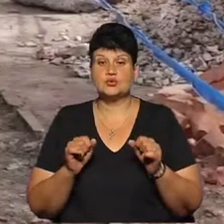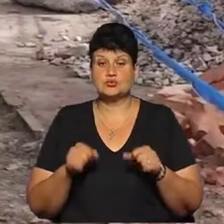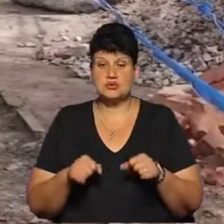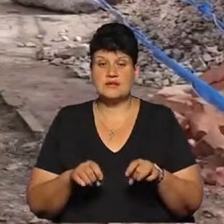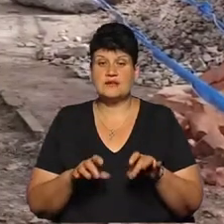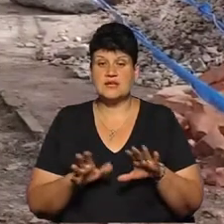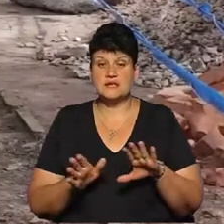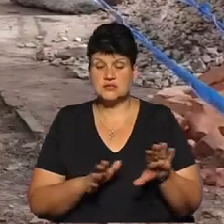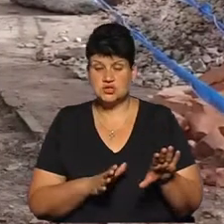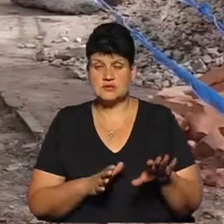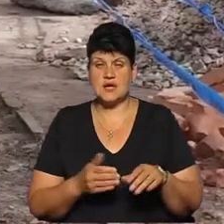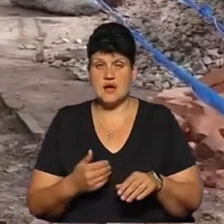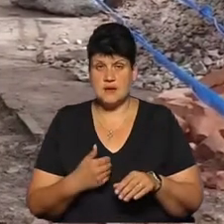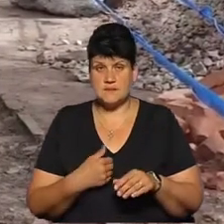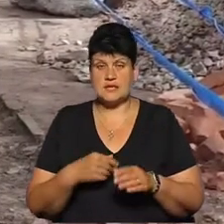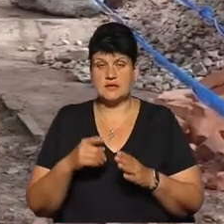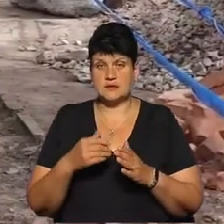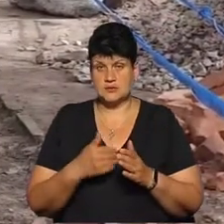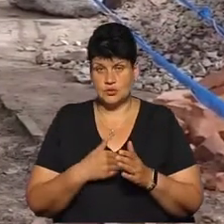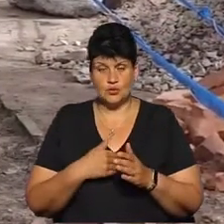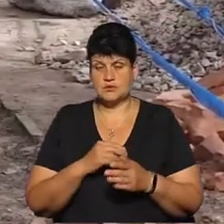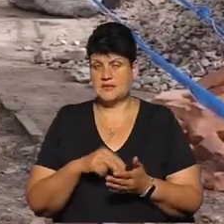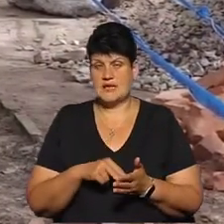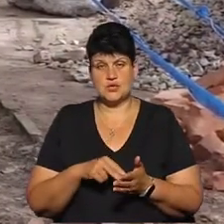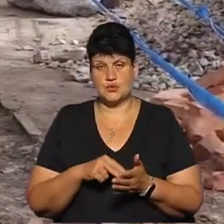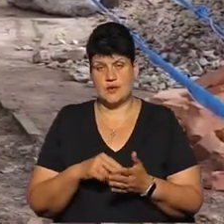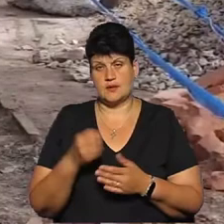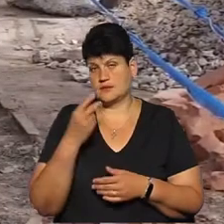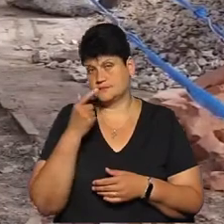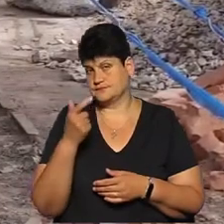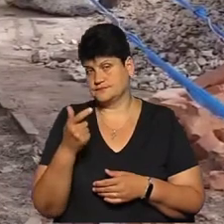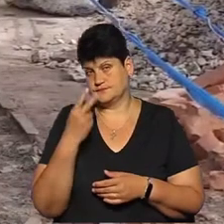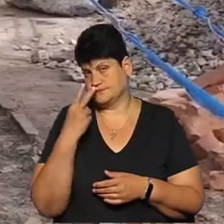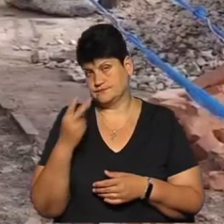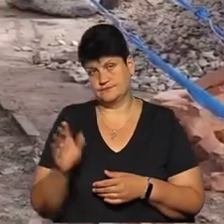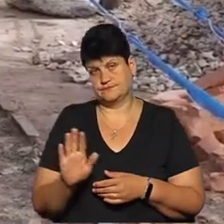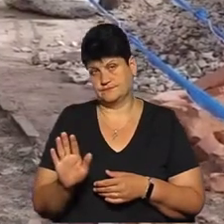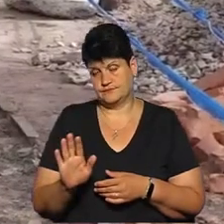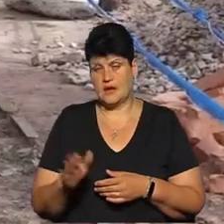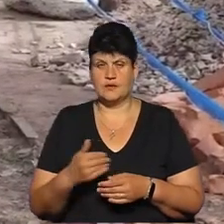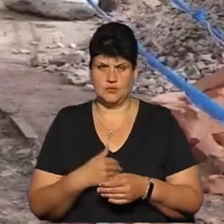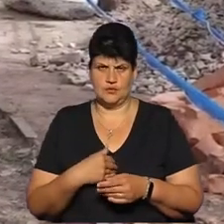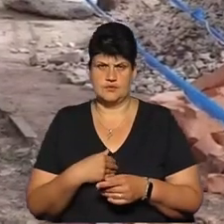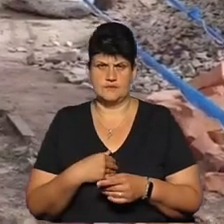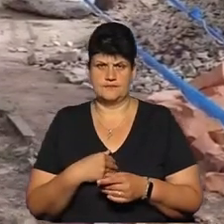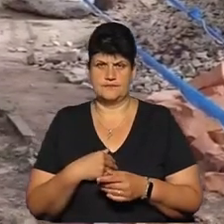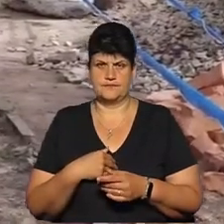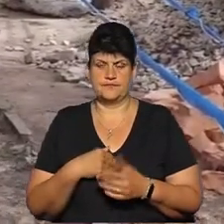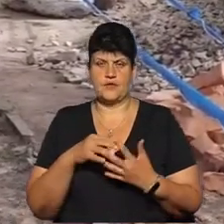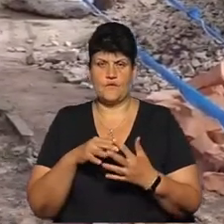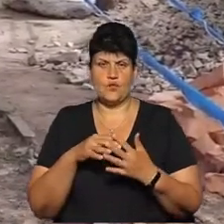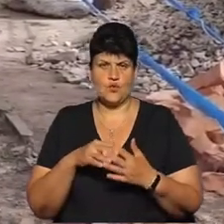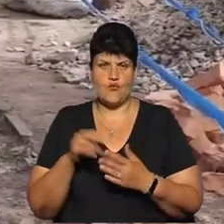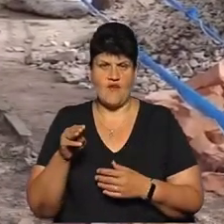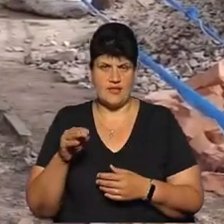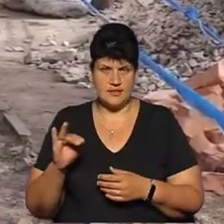Але ми намірені не стояти осторонь, ми намірені воювати, бо це війна. Це війна. І